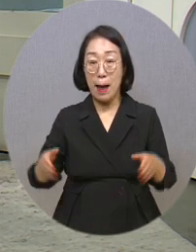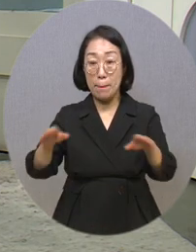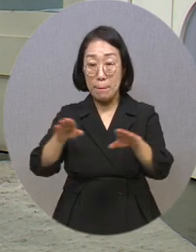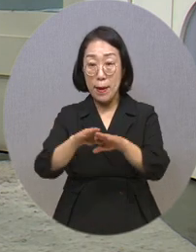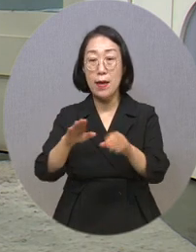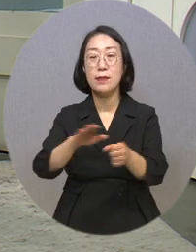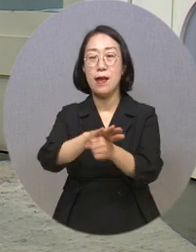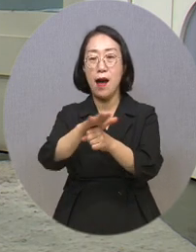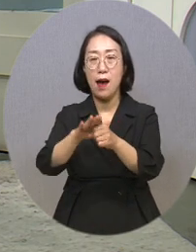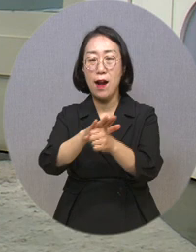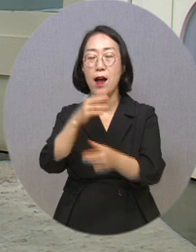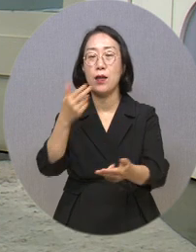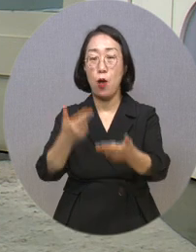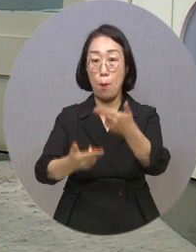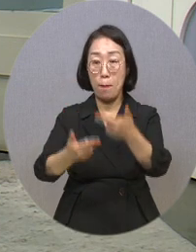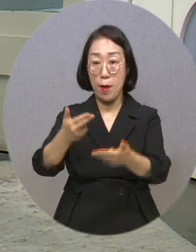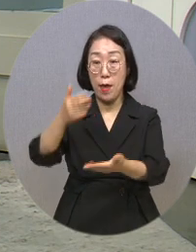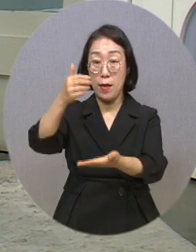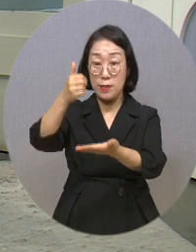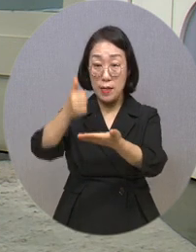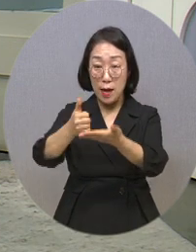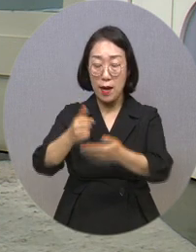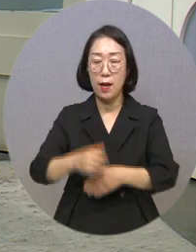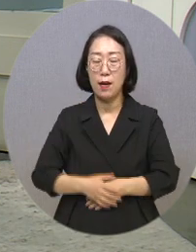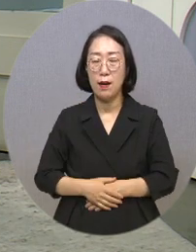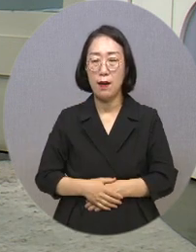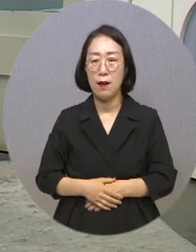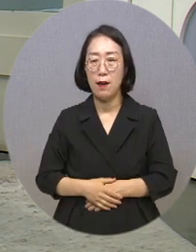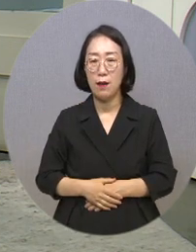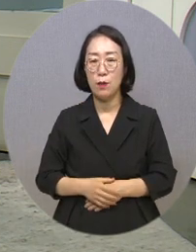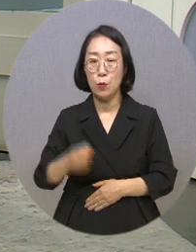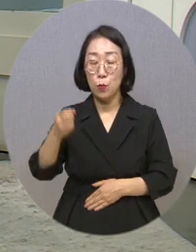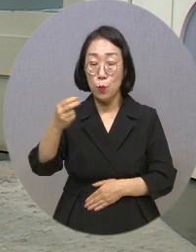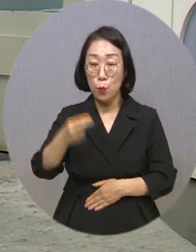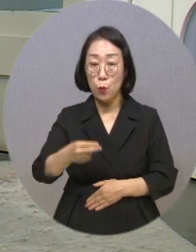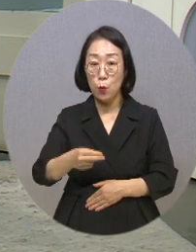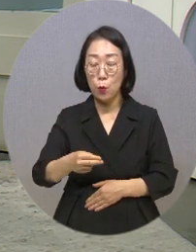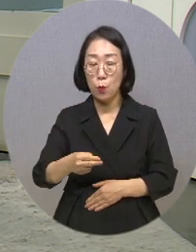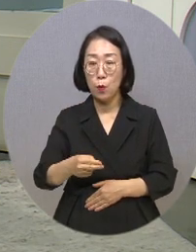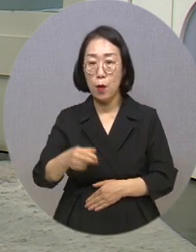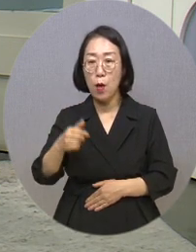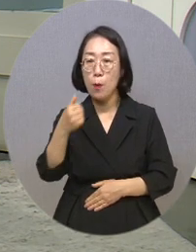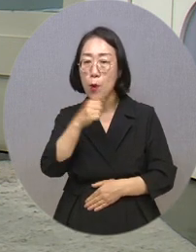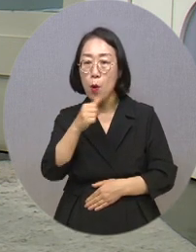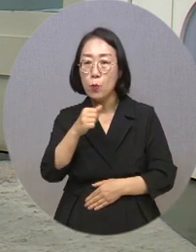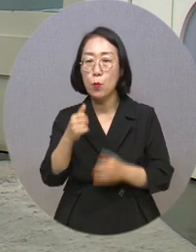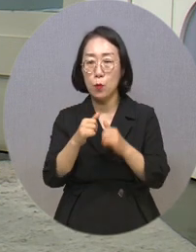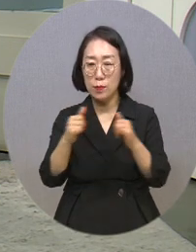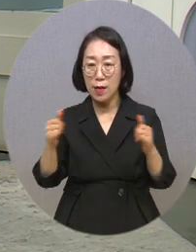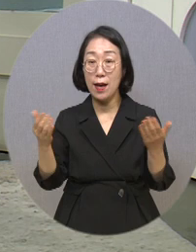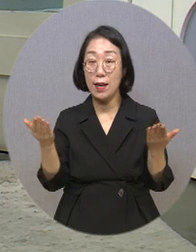자폐인 사랑협회 회장이시자 또 김용직 변호사